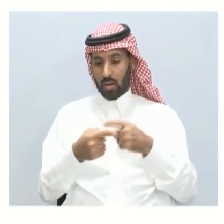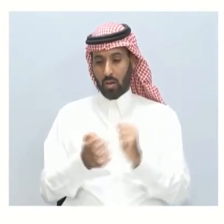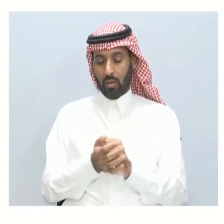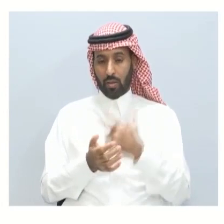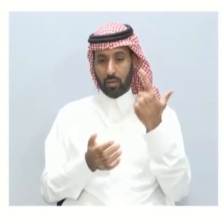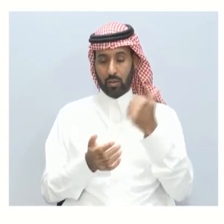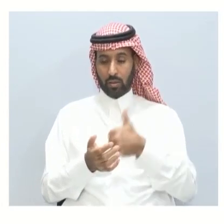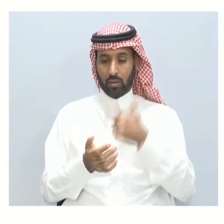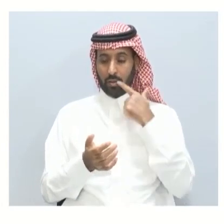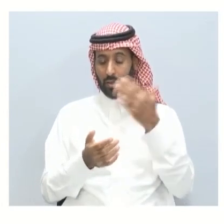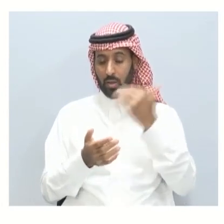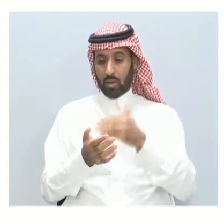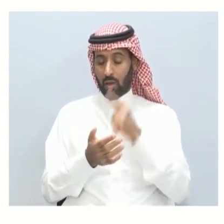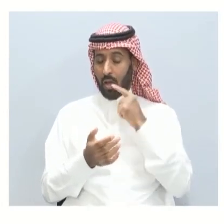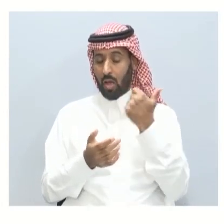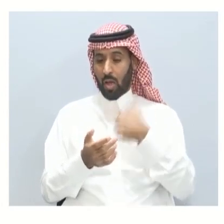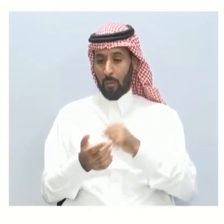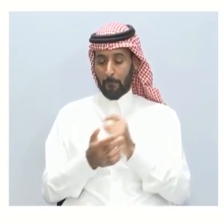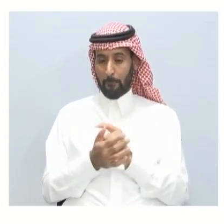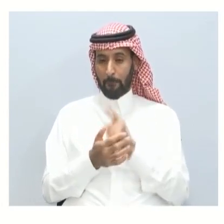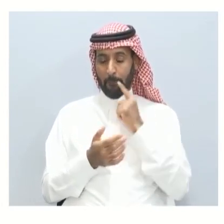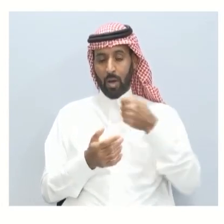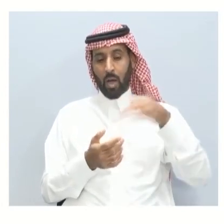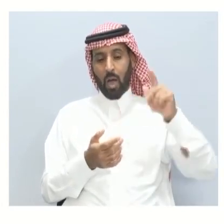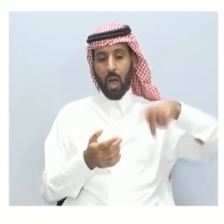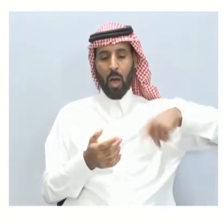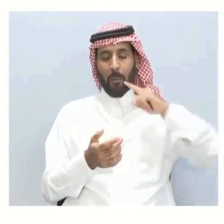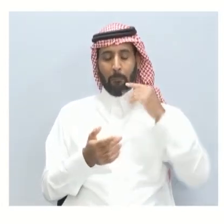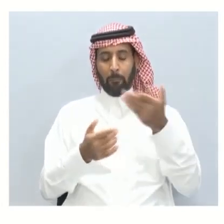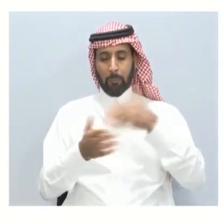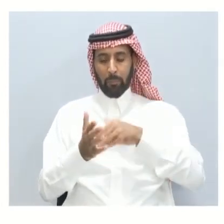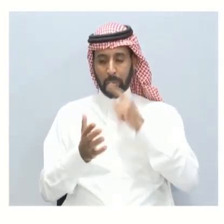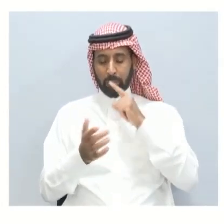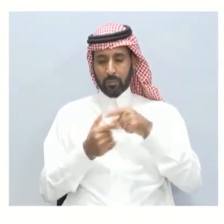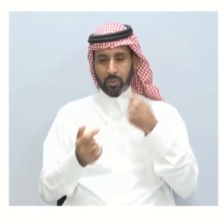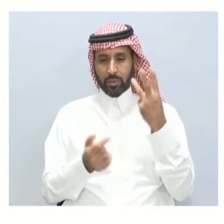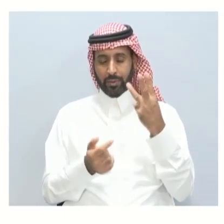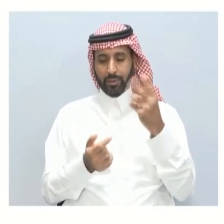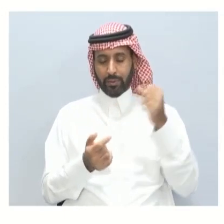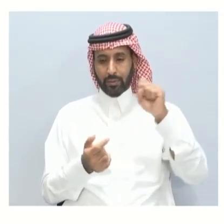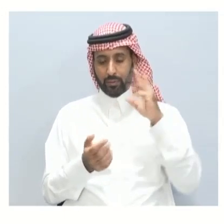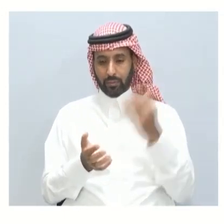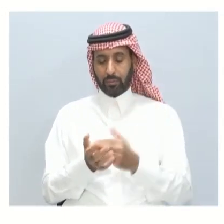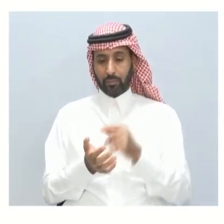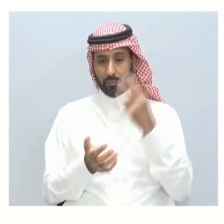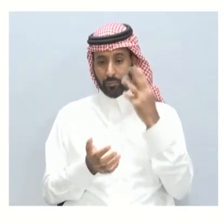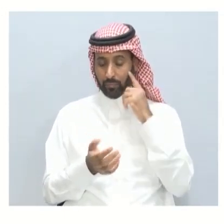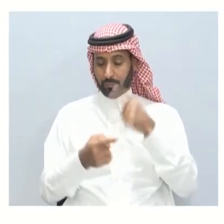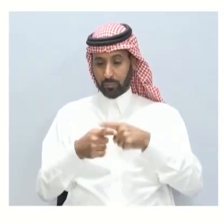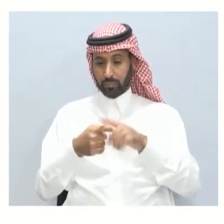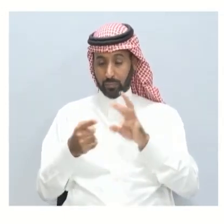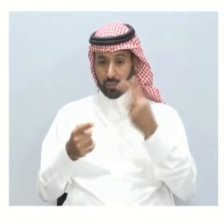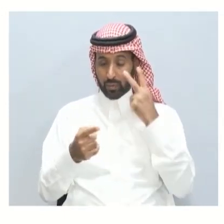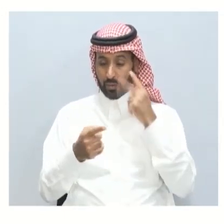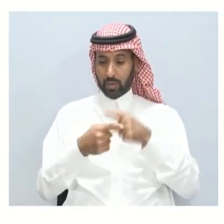سته او السادسه عشر بالنسبه للفسفور المدار الاخير 3 اس تو ثري بي ثري ثلاثه واثنان